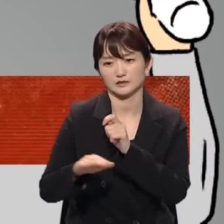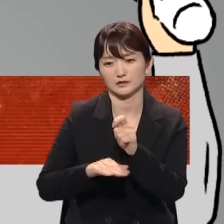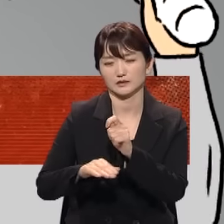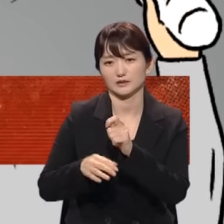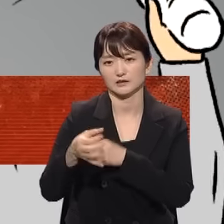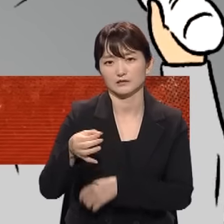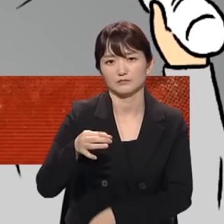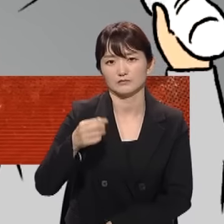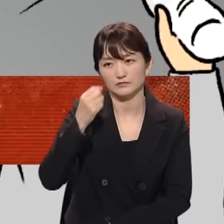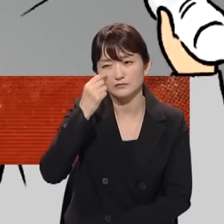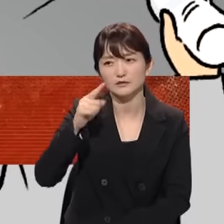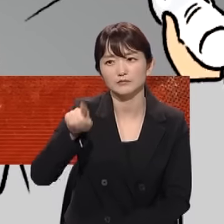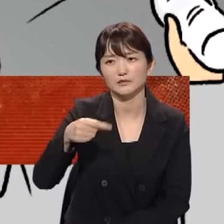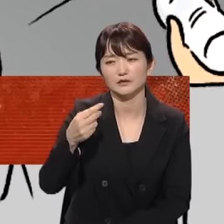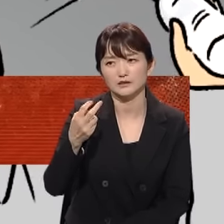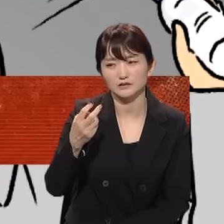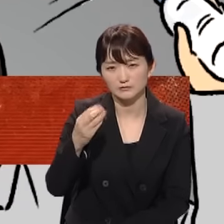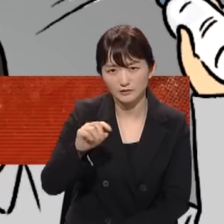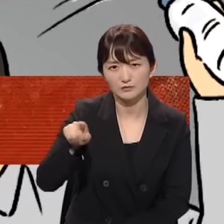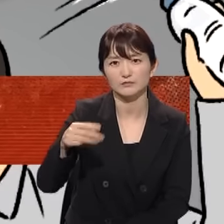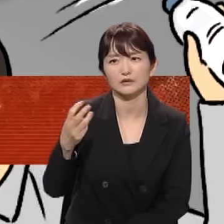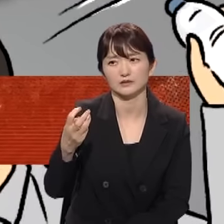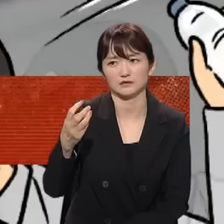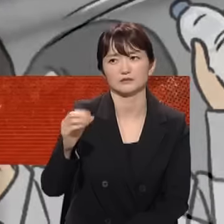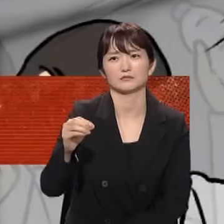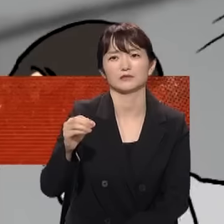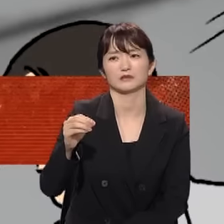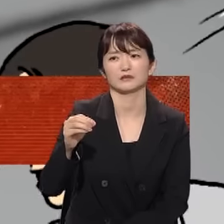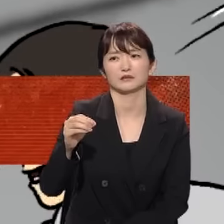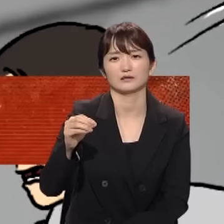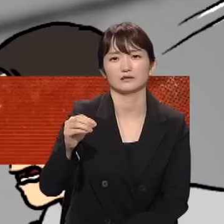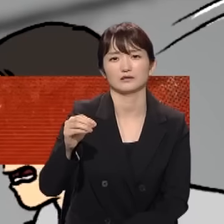달에 130만 원, 120만 원 이렇게 사용하고 있었습니다.